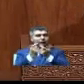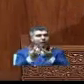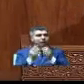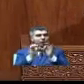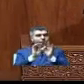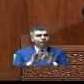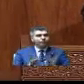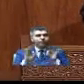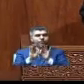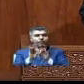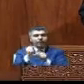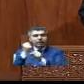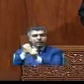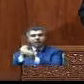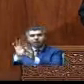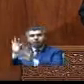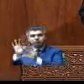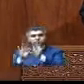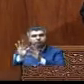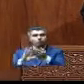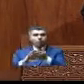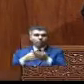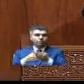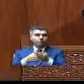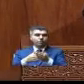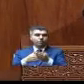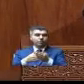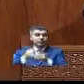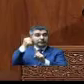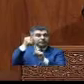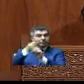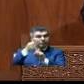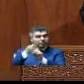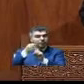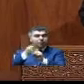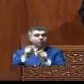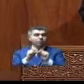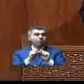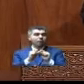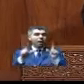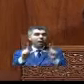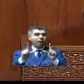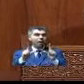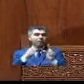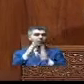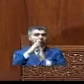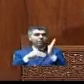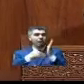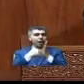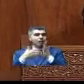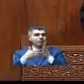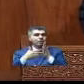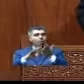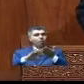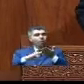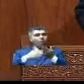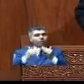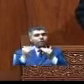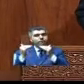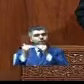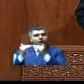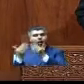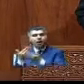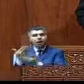في الاستثمار الذي لم يكن عادلا، خصوصا الاستثمار العمومي. كلها ما زالت عميقة وتحتاج إلى جهد كبير ورؤية واضحة